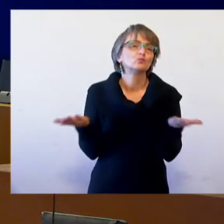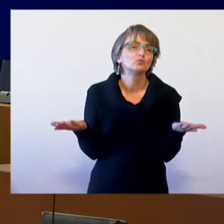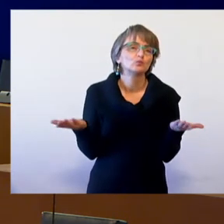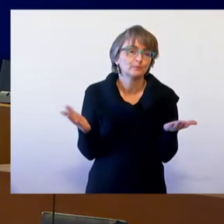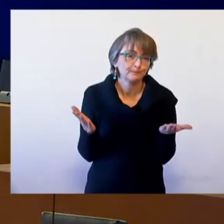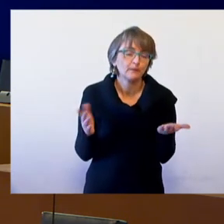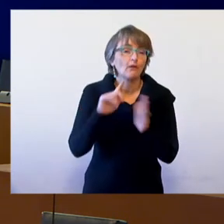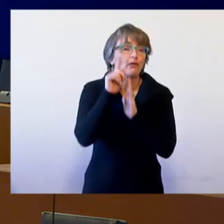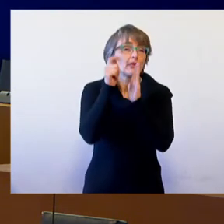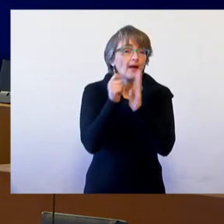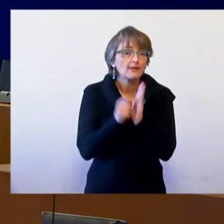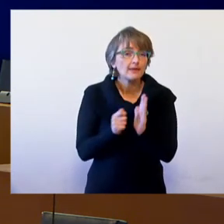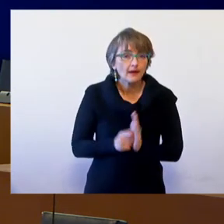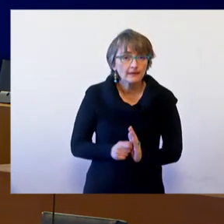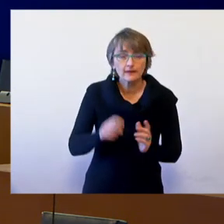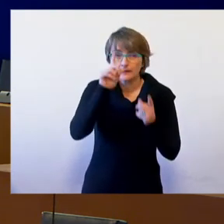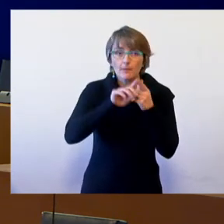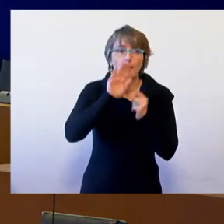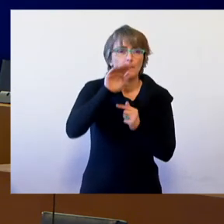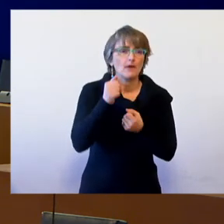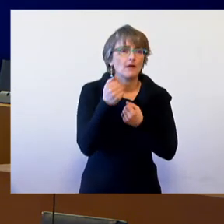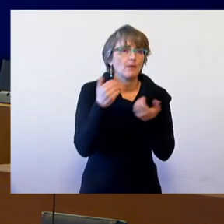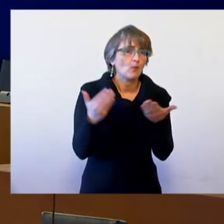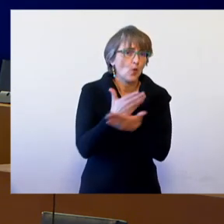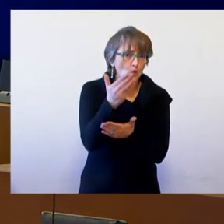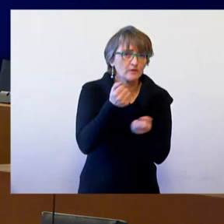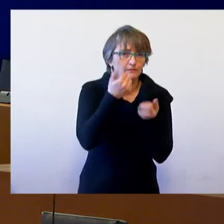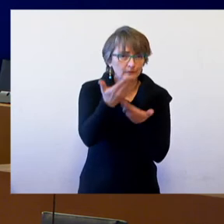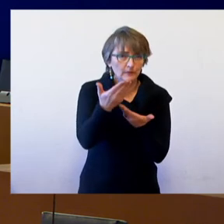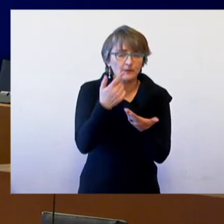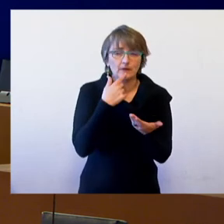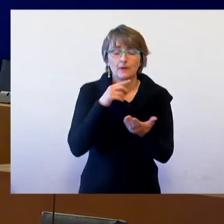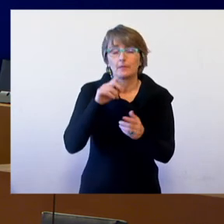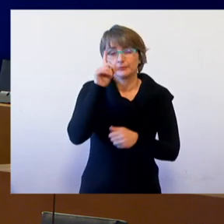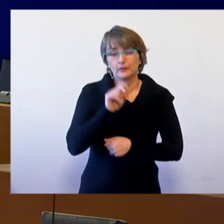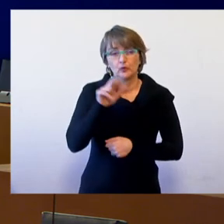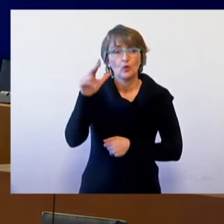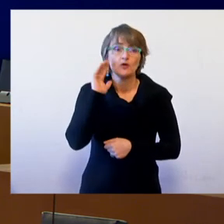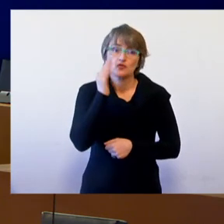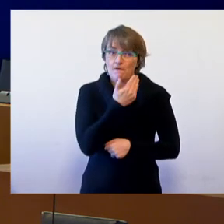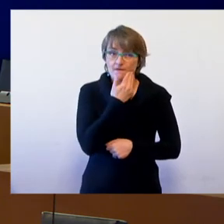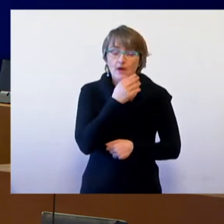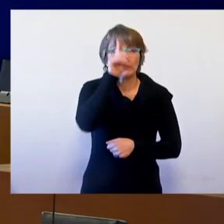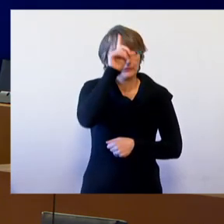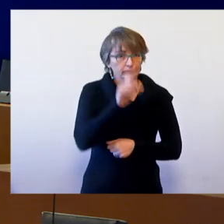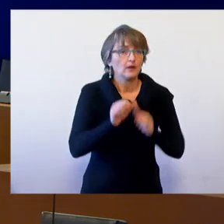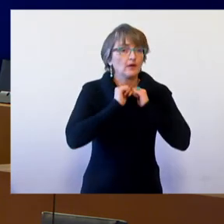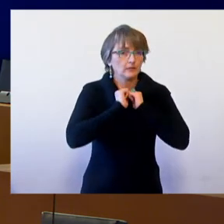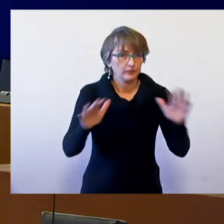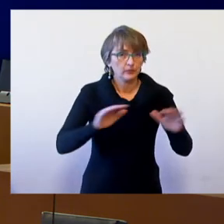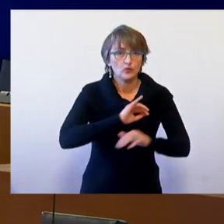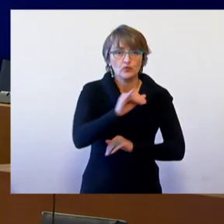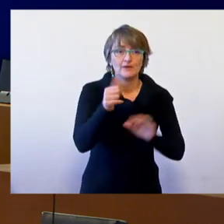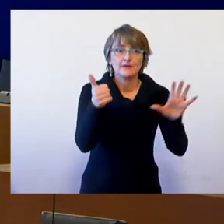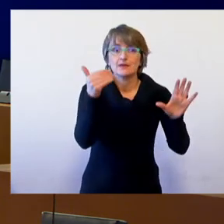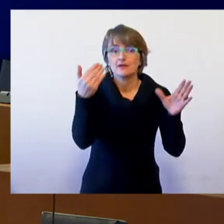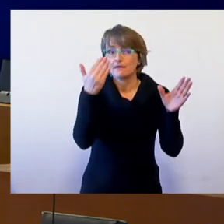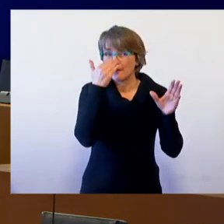Le calendrier de l'appel à projet est le suivant. À partir du 3 janvier, lancement de l'appel à projet qui sera clôturé le 6